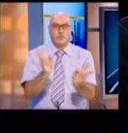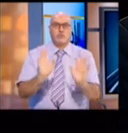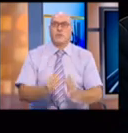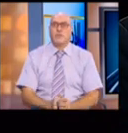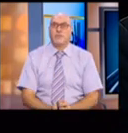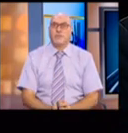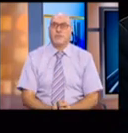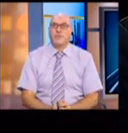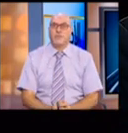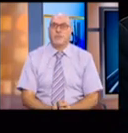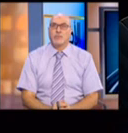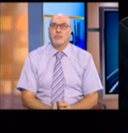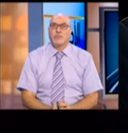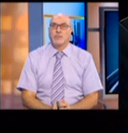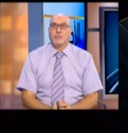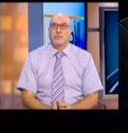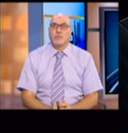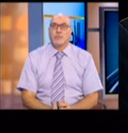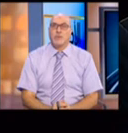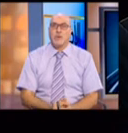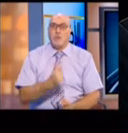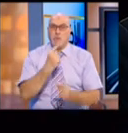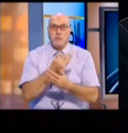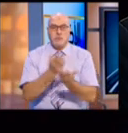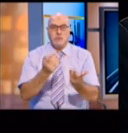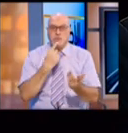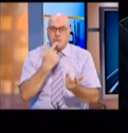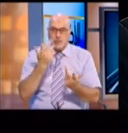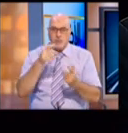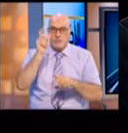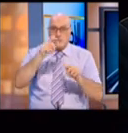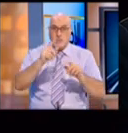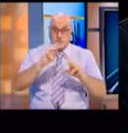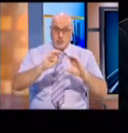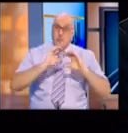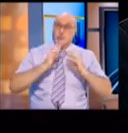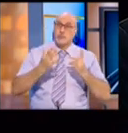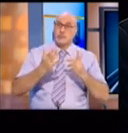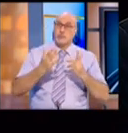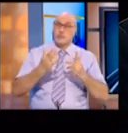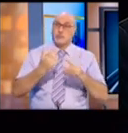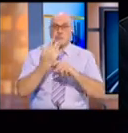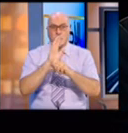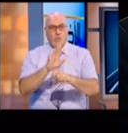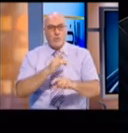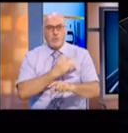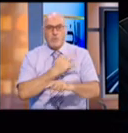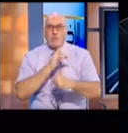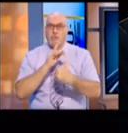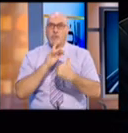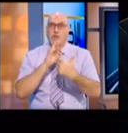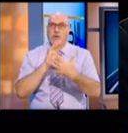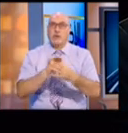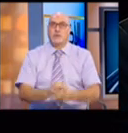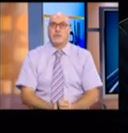لأن الصراحة تخلي الناس ربما تثق فيك وبها تكسب المصداقية. والصراحة